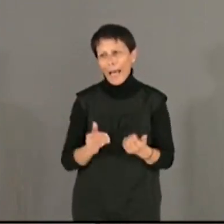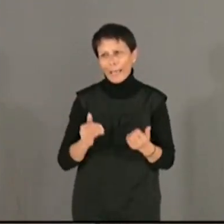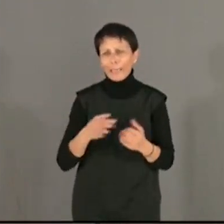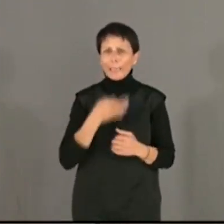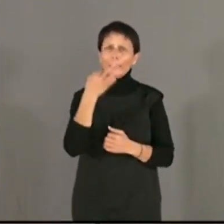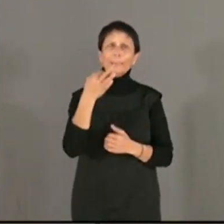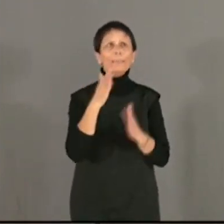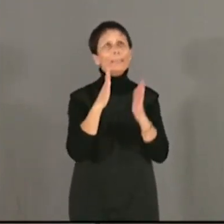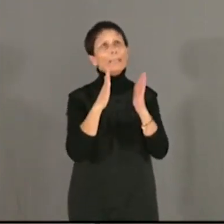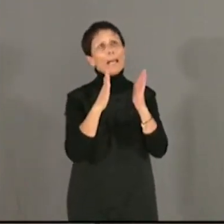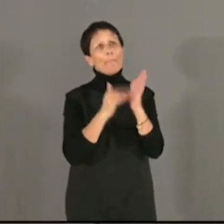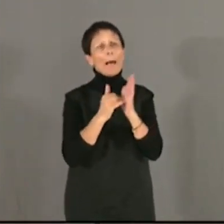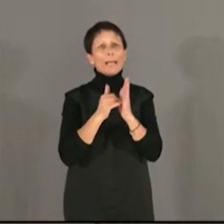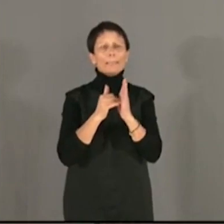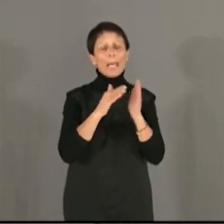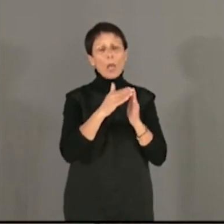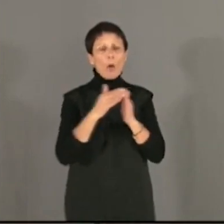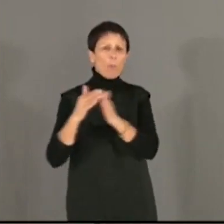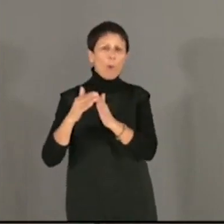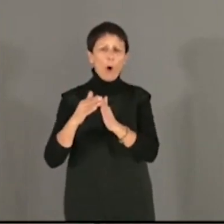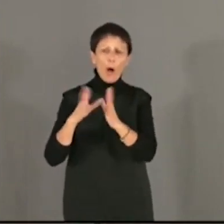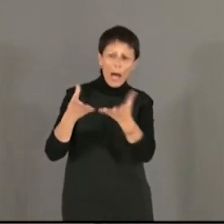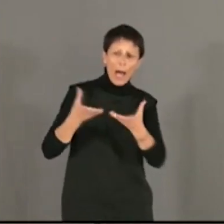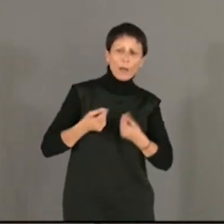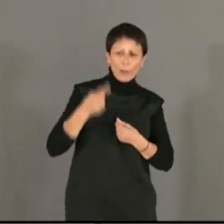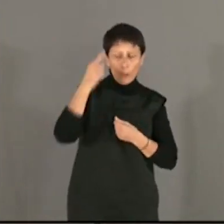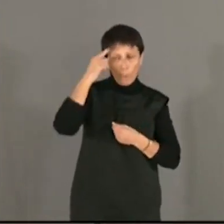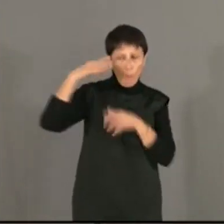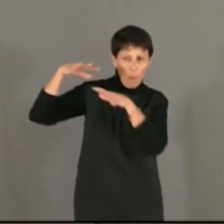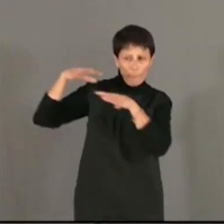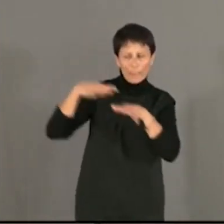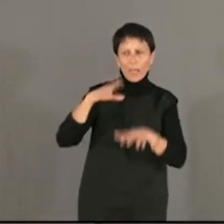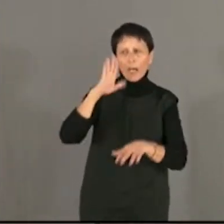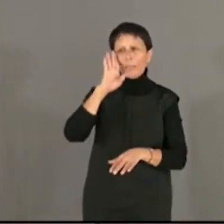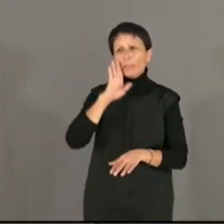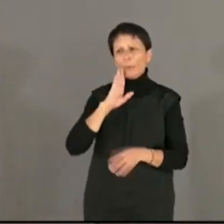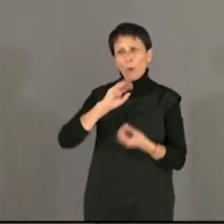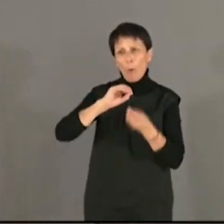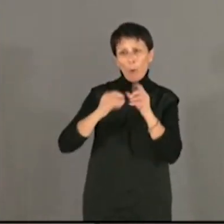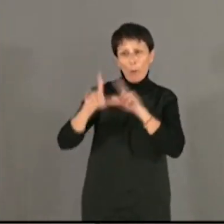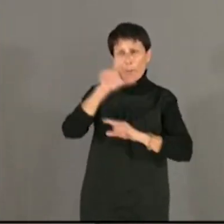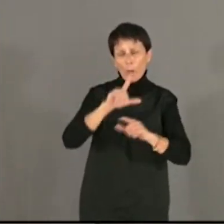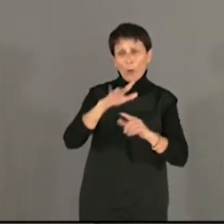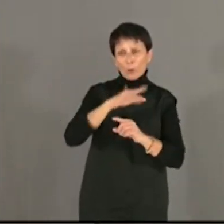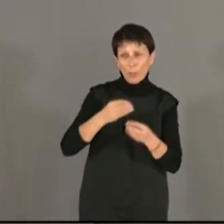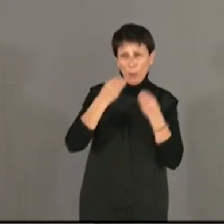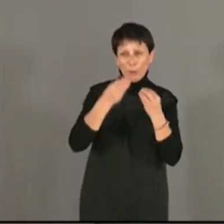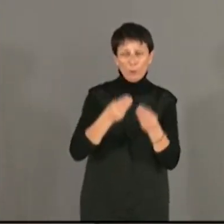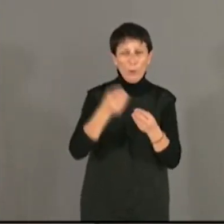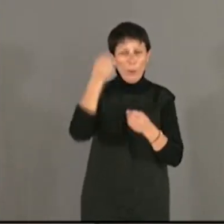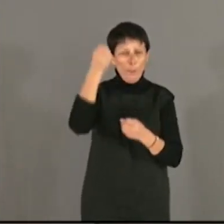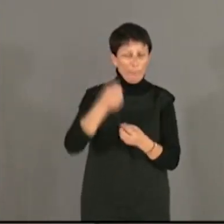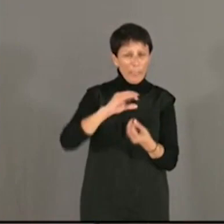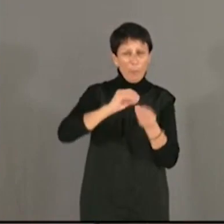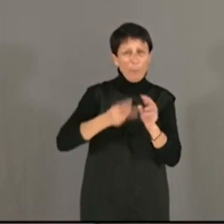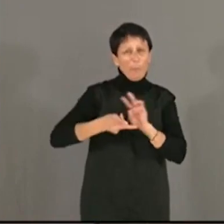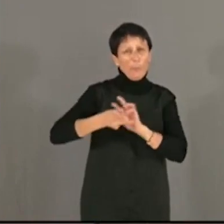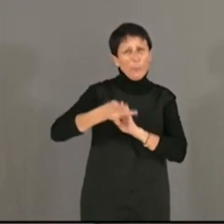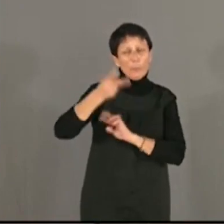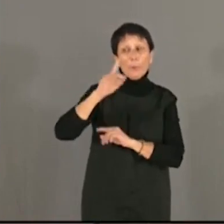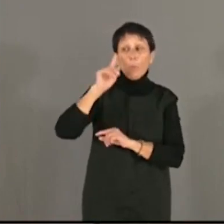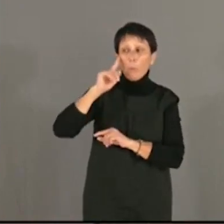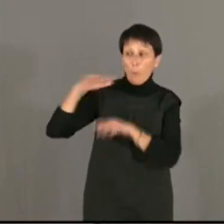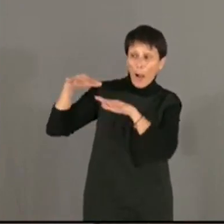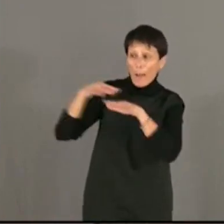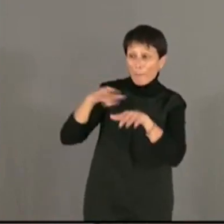Marseille est un port accueillant pour les migrants, vous ne faites qu'accentuer le problème du logement social, parce que la plupart de ces migrants